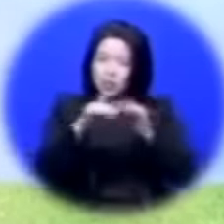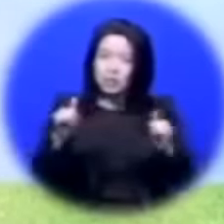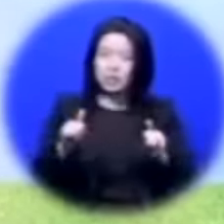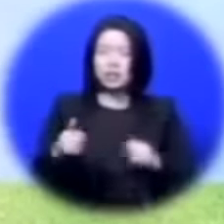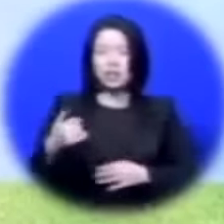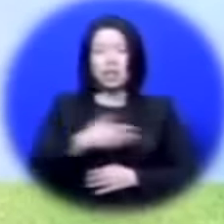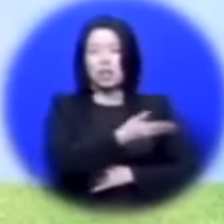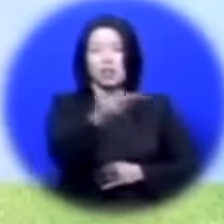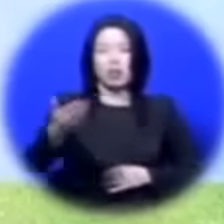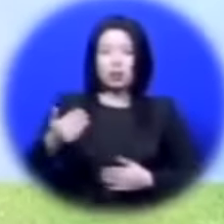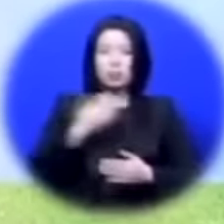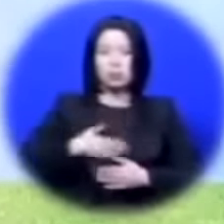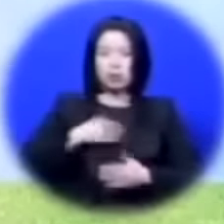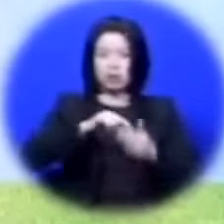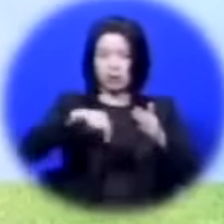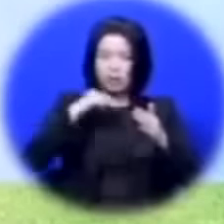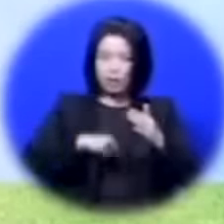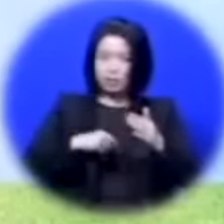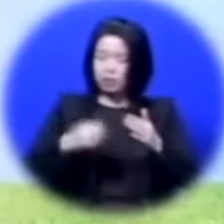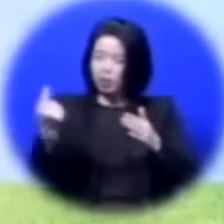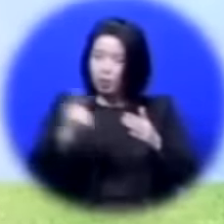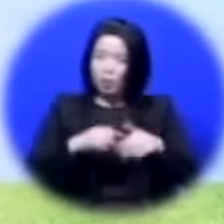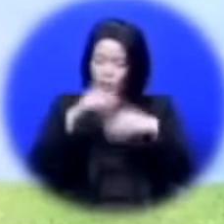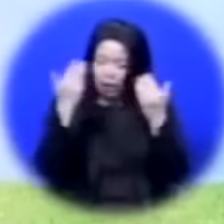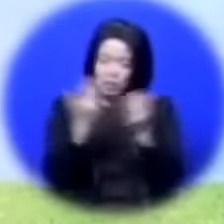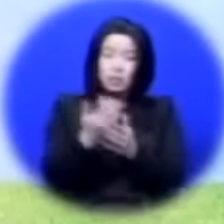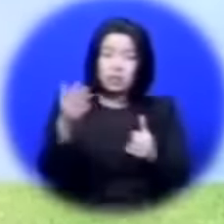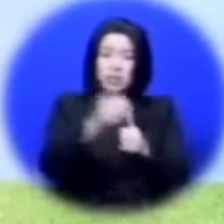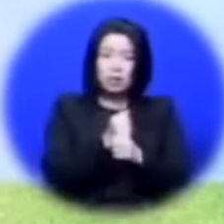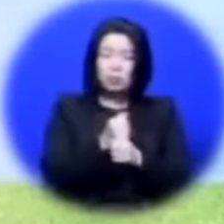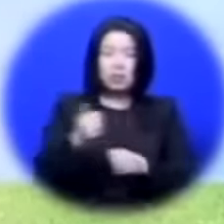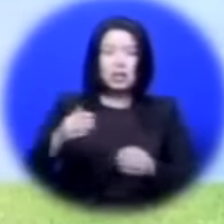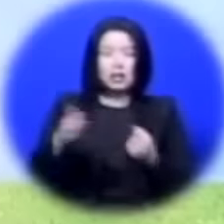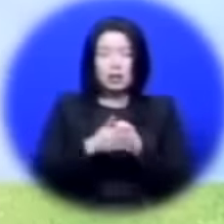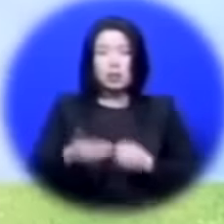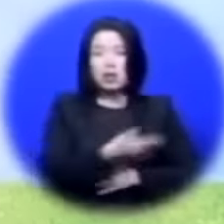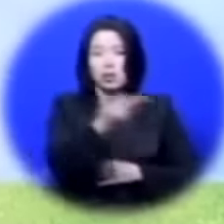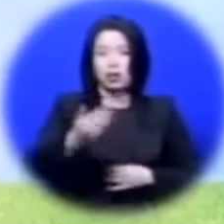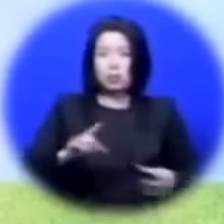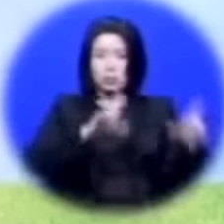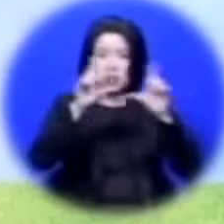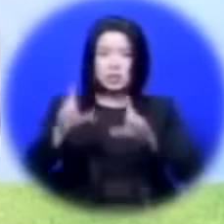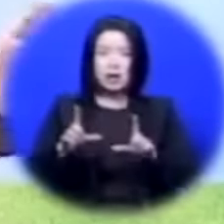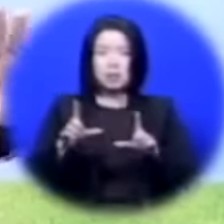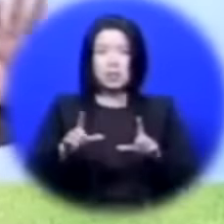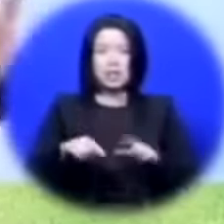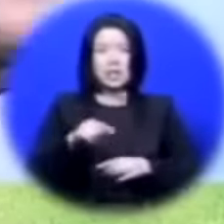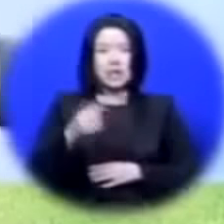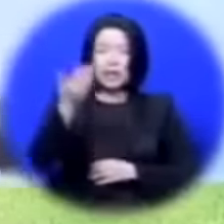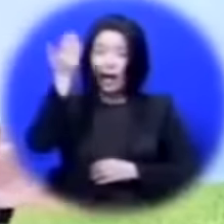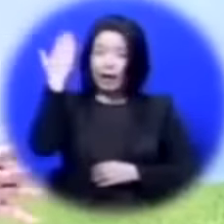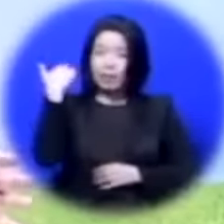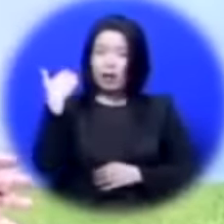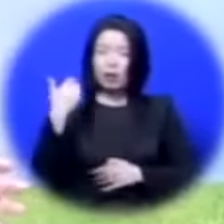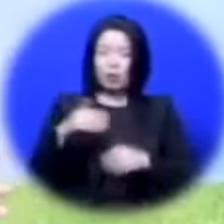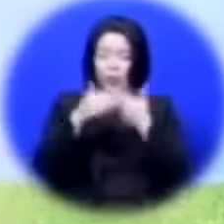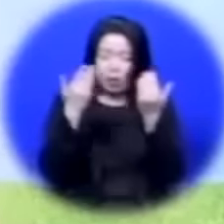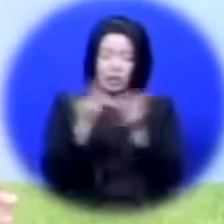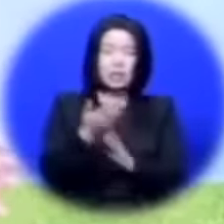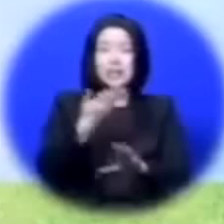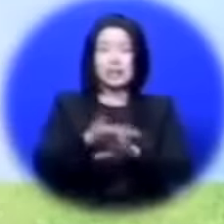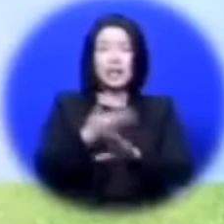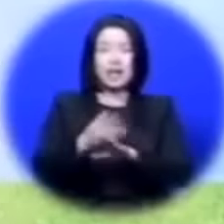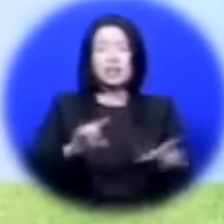여러분의 가슴을 완전히 사로잡아 버리는 그래서 여러분의 삶이 이전과는 완전히 딴 삶을